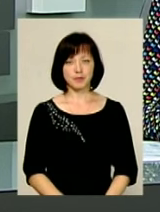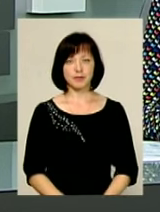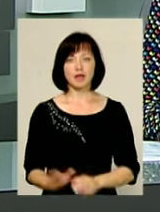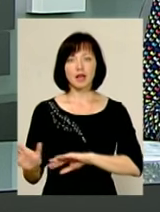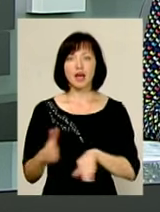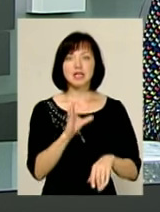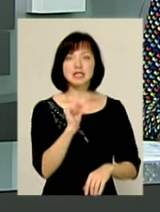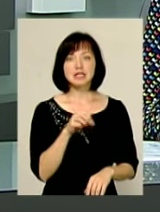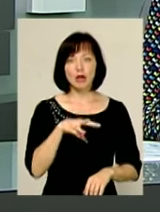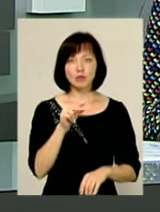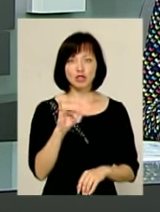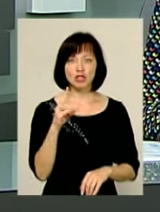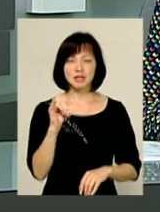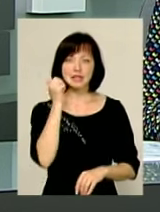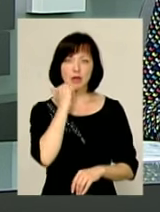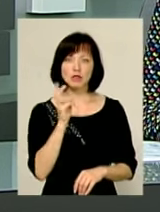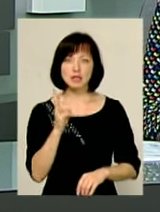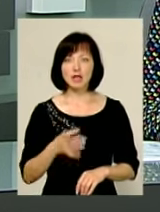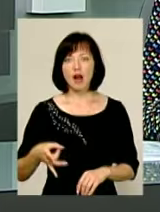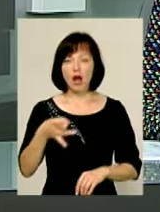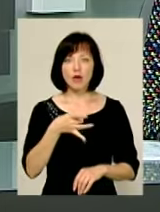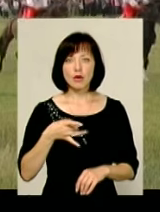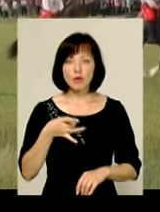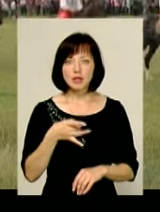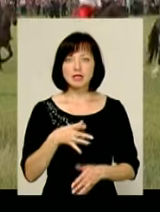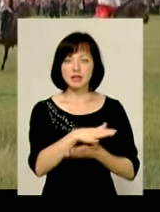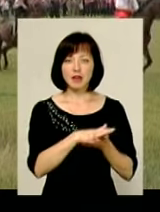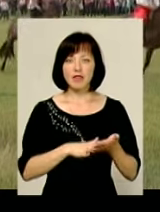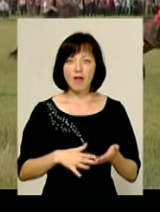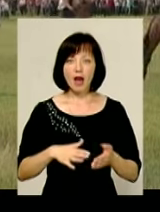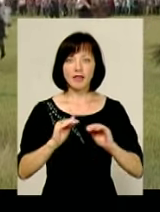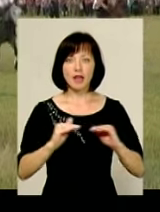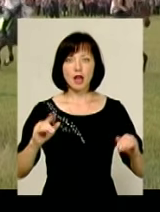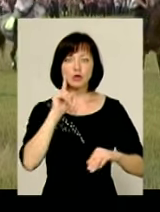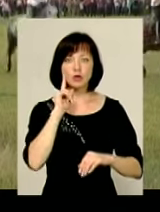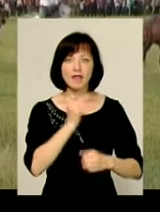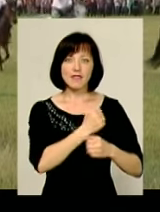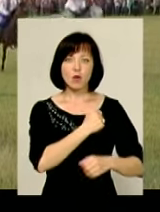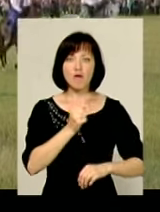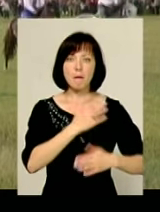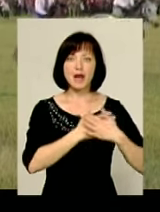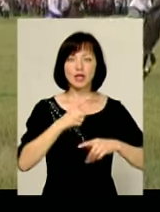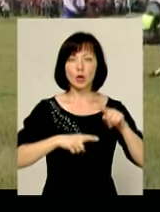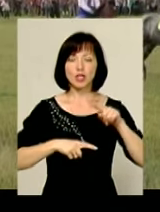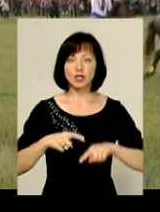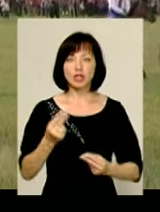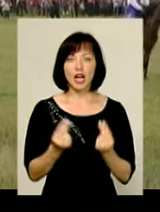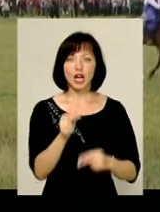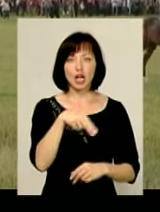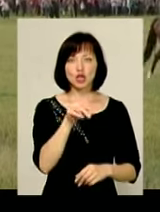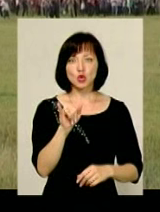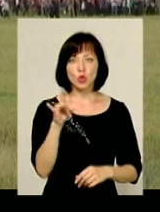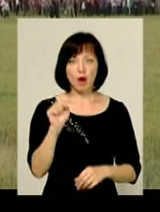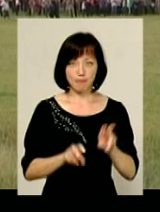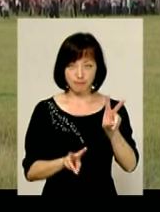У Самчиках Старокостянтинівського району триває обласний етап Всеукраїнської дитячо-юнацької військово-патріотичної гри Джура. Участь у ній